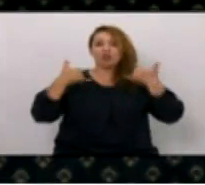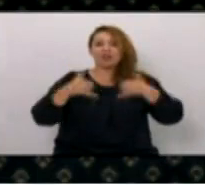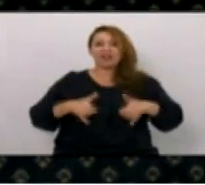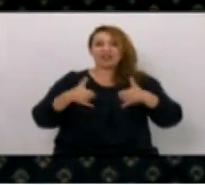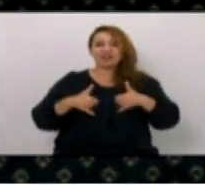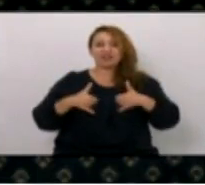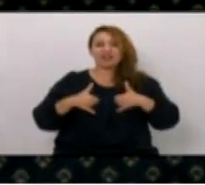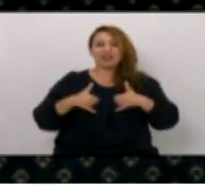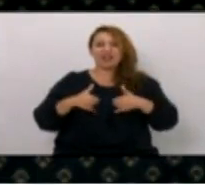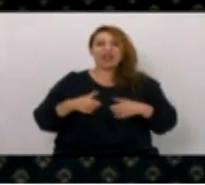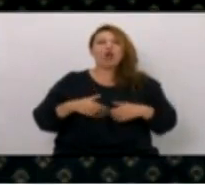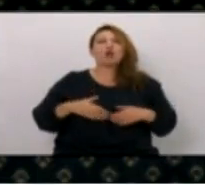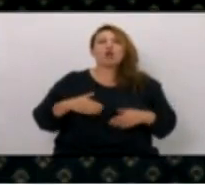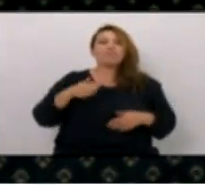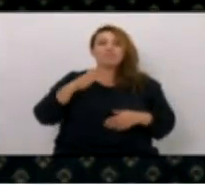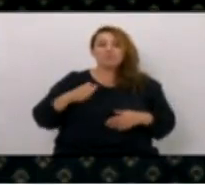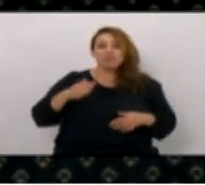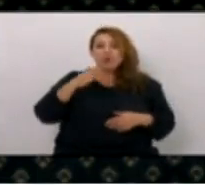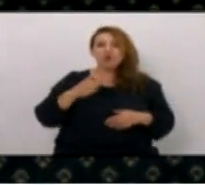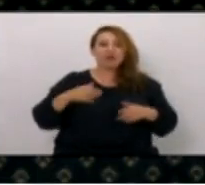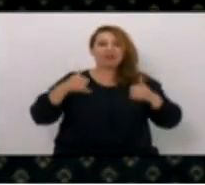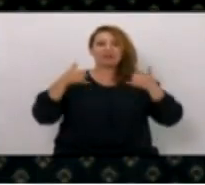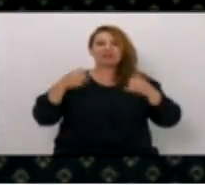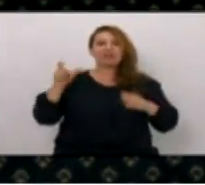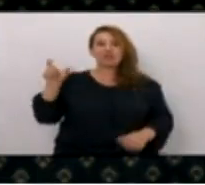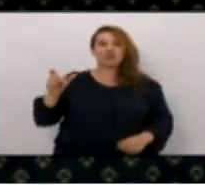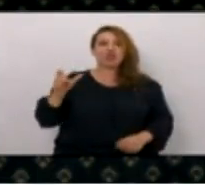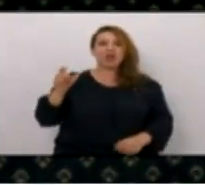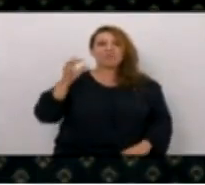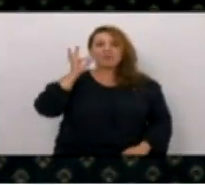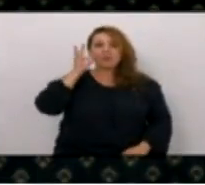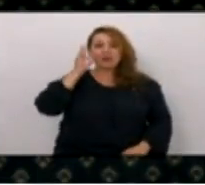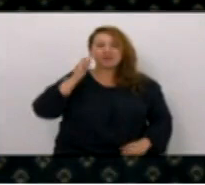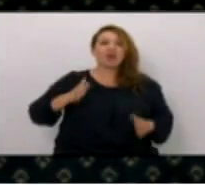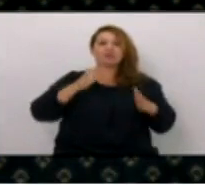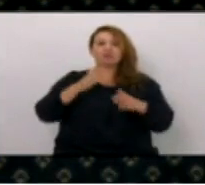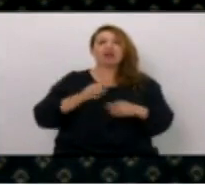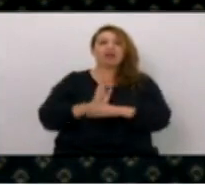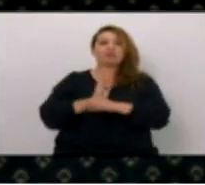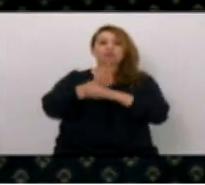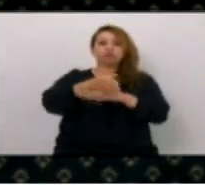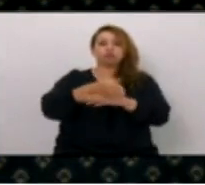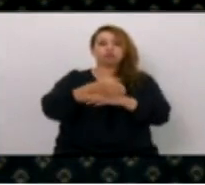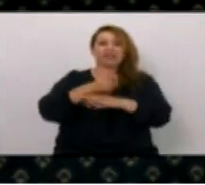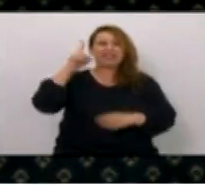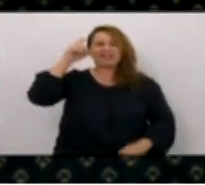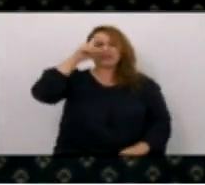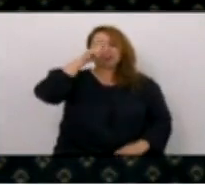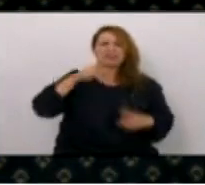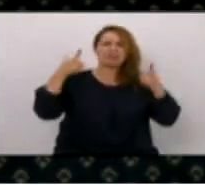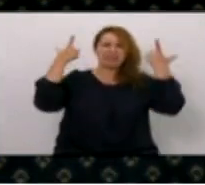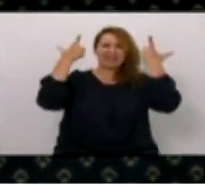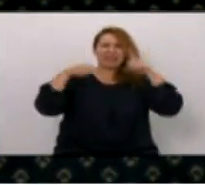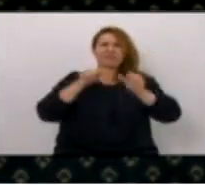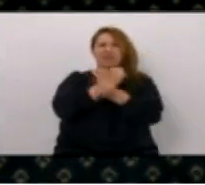وأيضا إلى الجيش الوطني الشعبي، حيث ستعيد له مكانته خاصة على المستوى الإقليمي والدولي من خلال